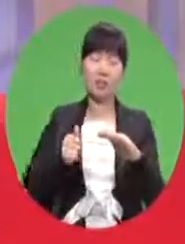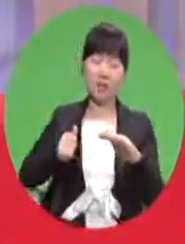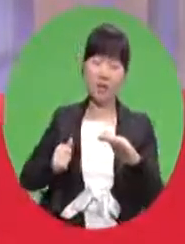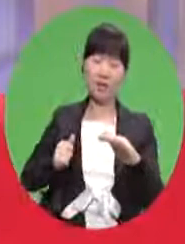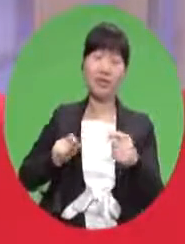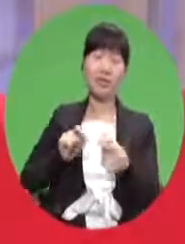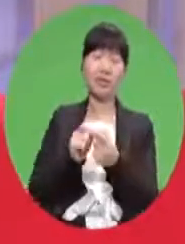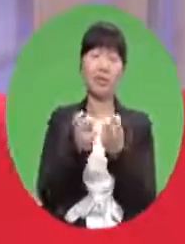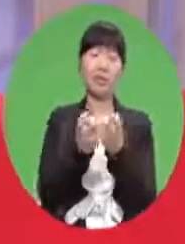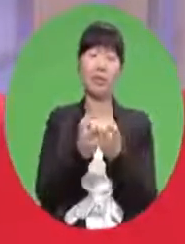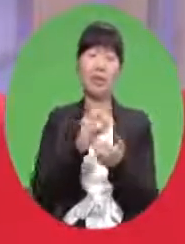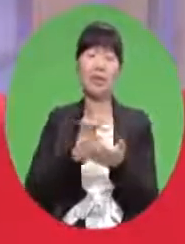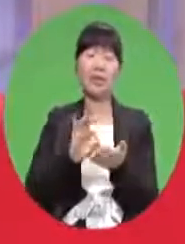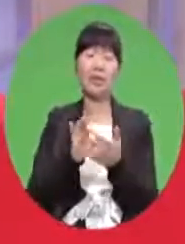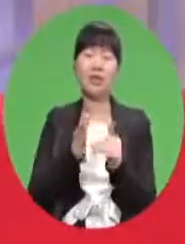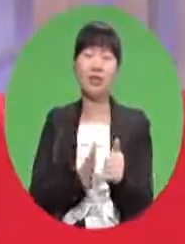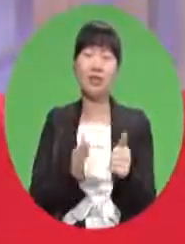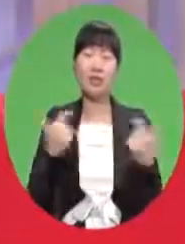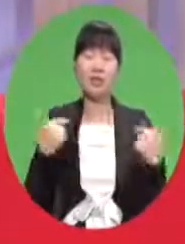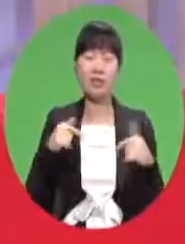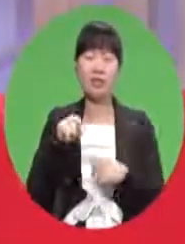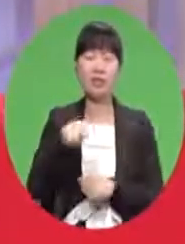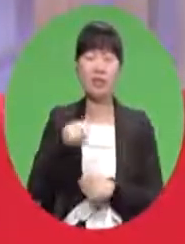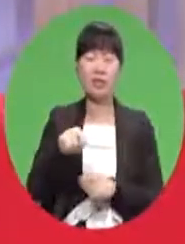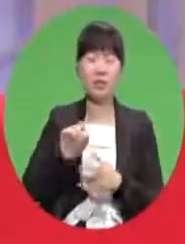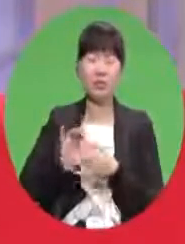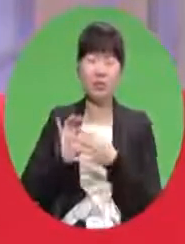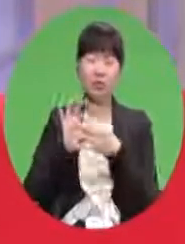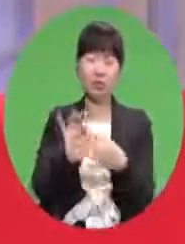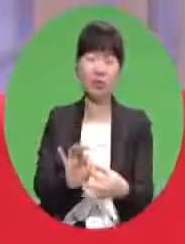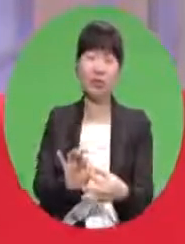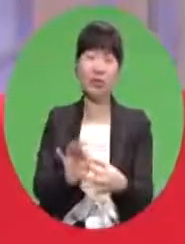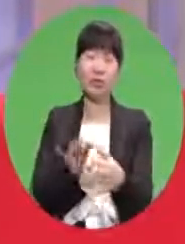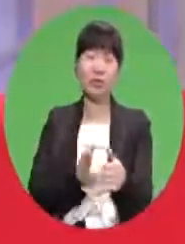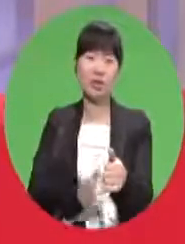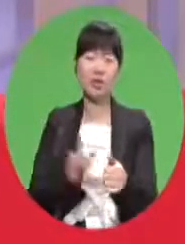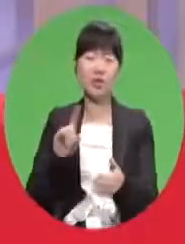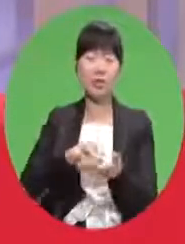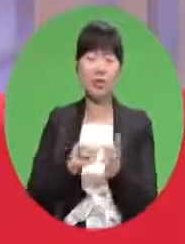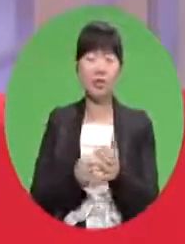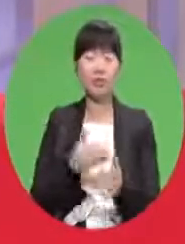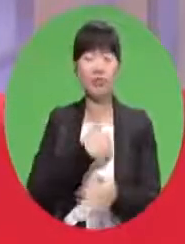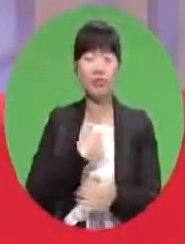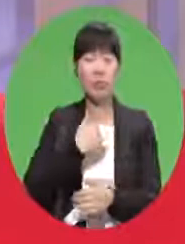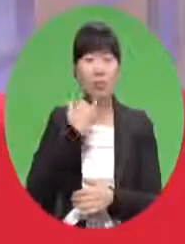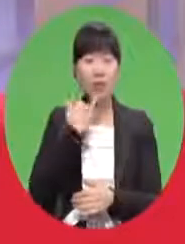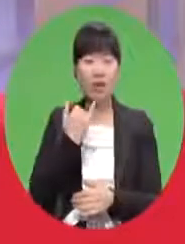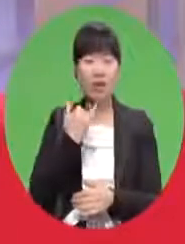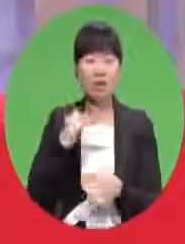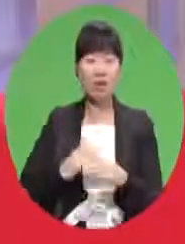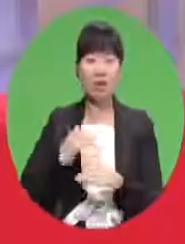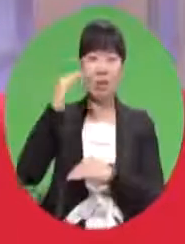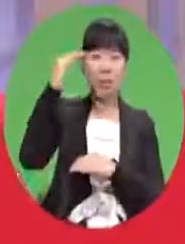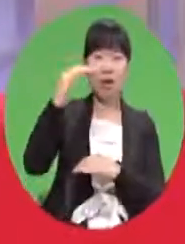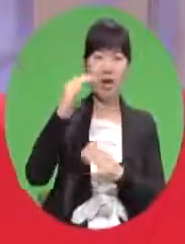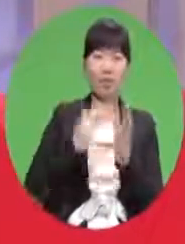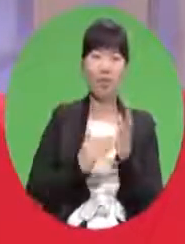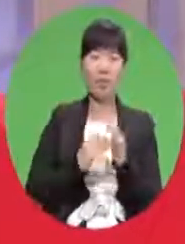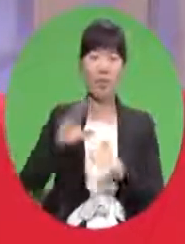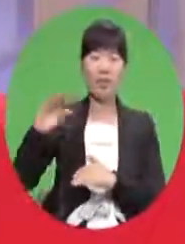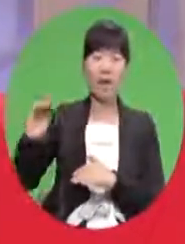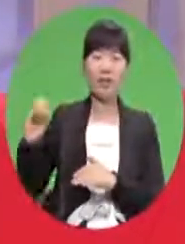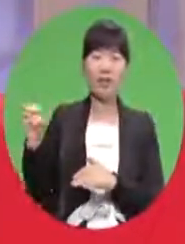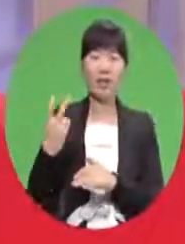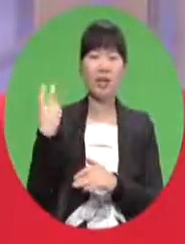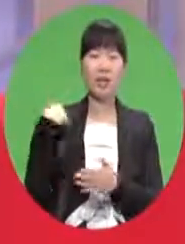접근을 사용하시면 돼요. 근데 항상 이거를 꾸준히 하셔야 되는데 애가 어느 정도 됐다고 단계로 확 튀거나 몰래 그렇죠. 가시게 되면